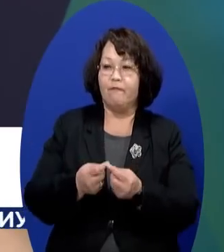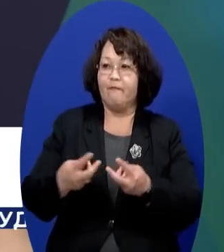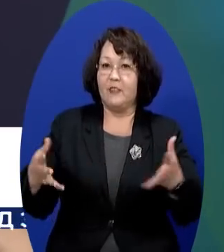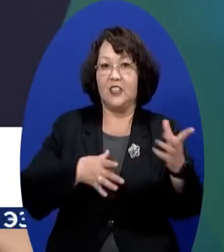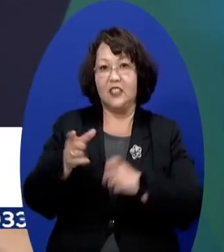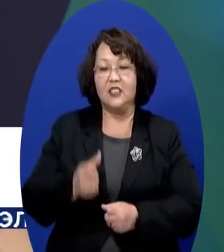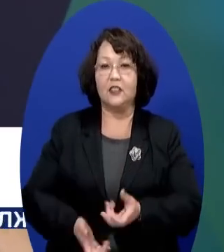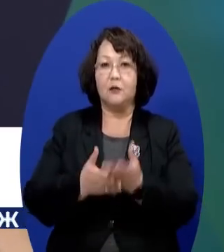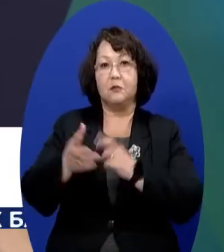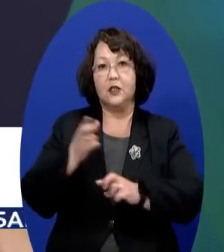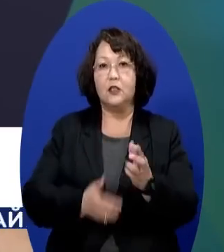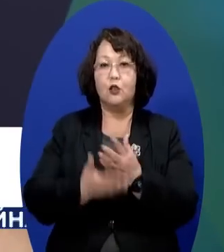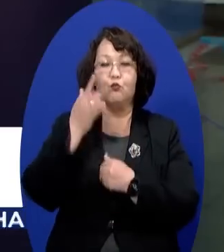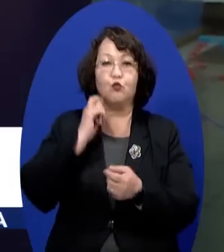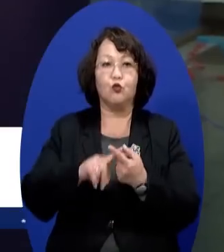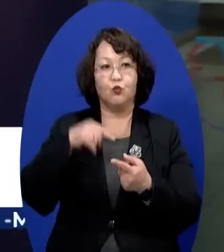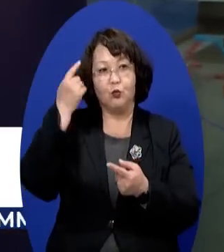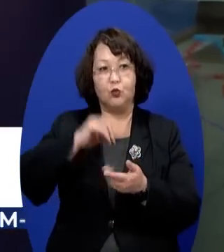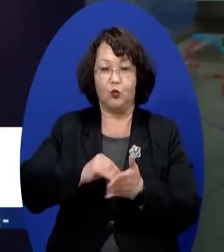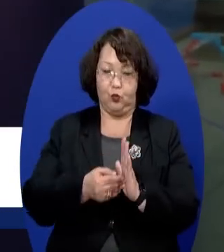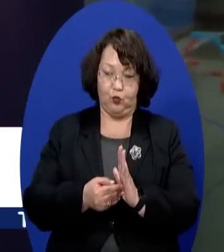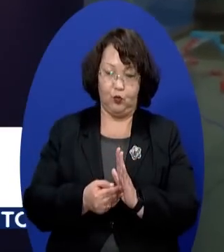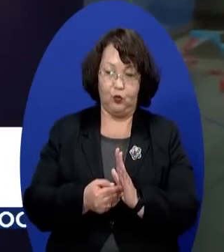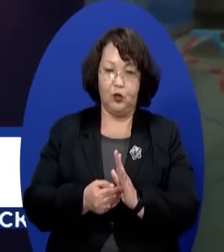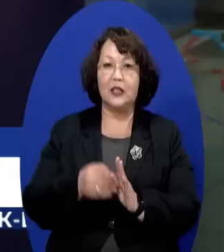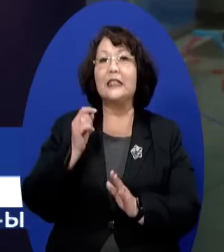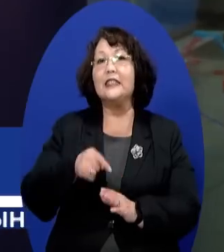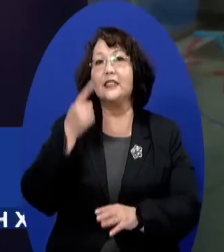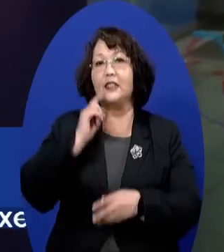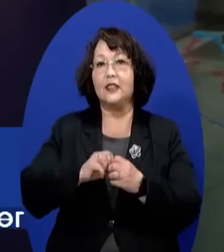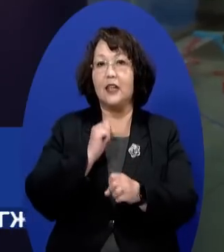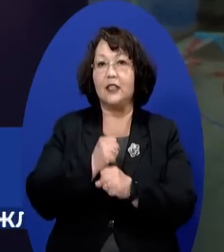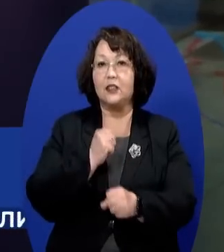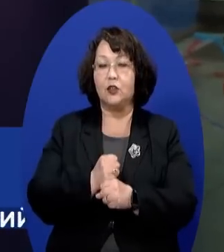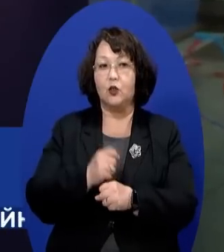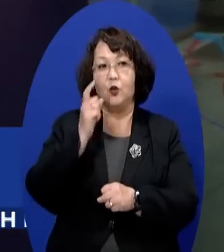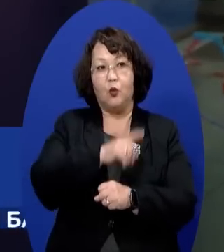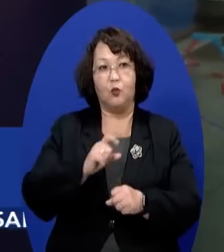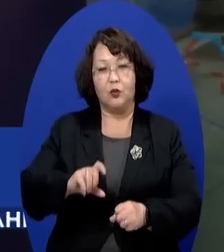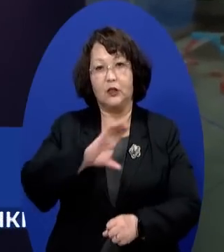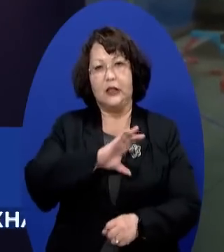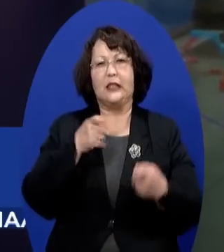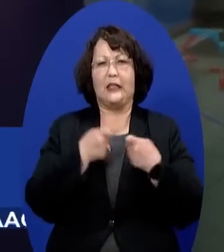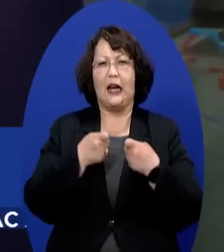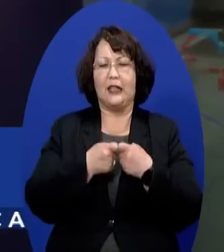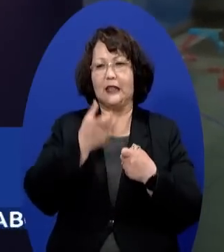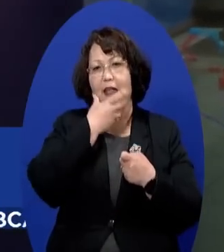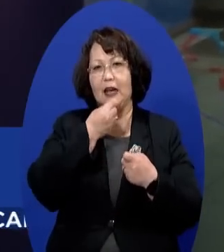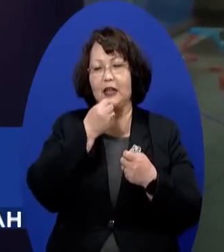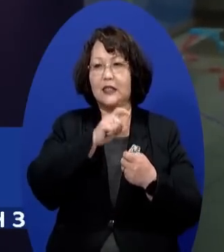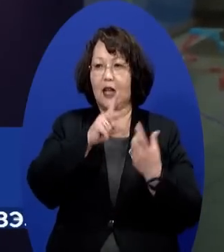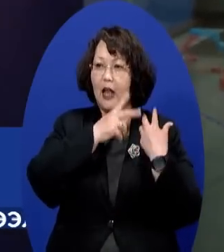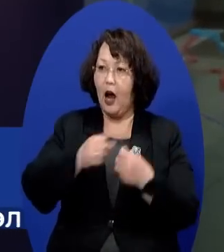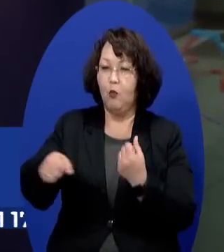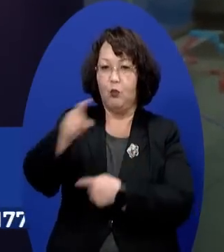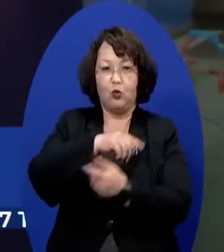бизнесээ дэмжээ гэсэн ийм бодлоготойгоор ингэж ажиллаж байгаа. Энэ хөрөнгө оруулалтын хэрэгсэл бол хөрөнгө оруулагчд бол маш тийм таатай бүтээгдэхүүн үйлчлэгээ болж байна уу да гэж хаарч байна. За